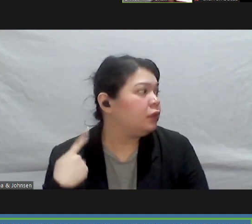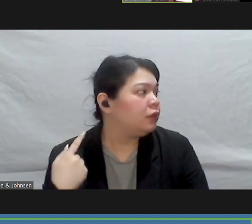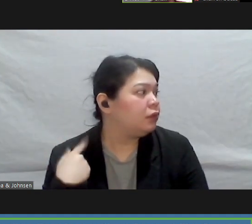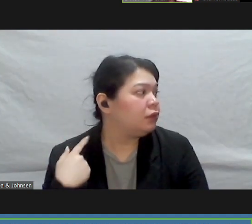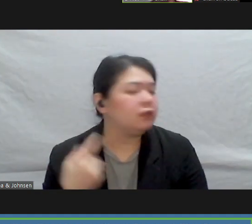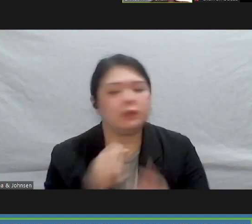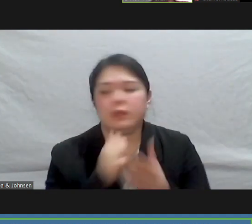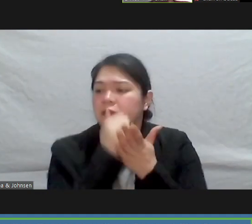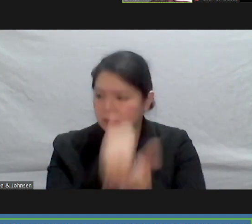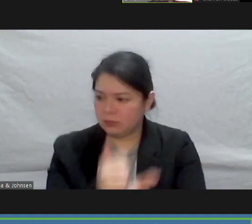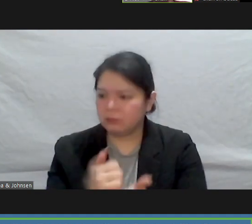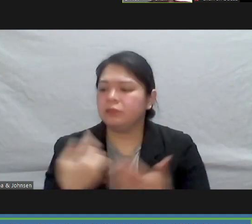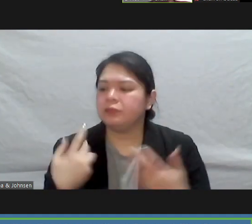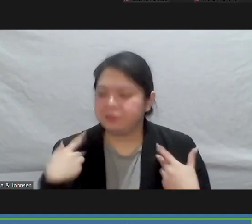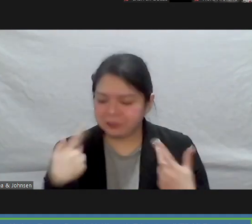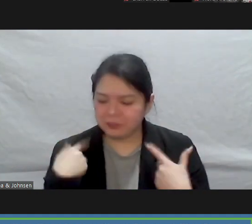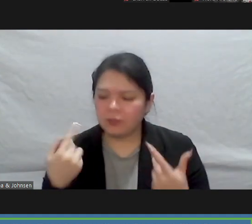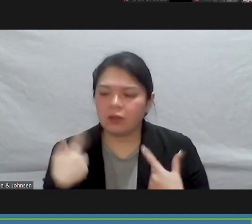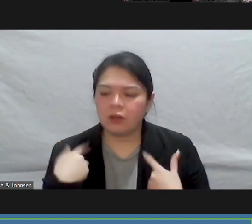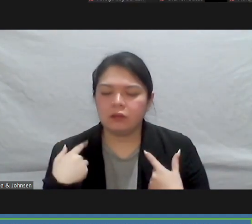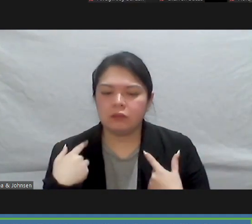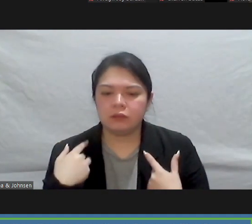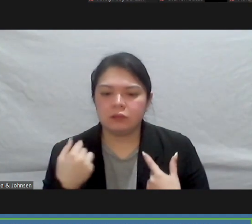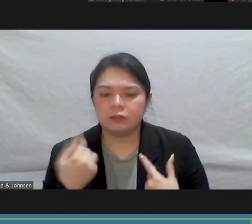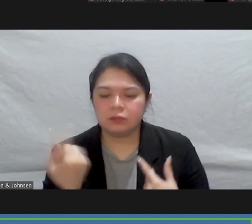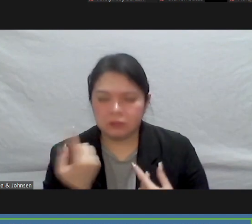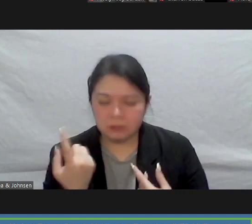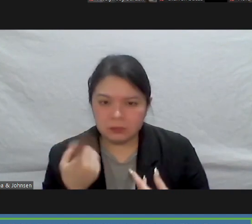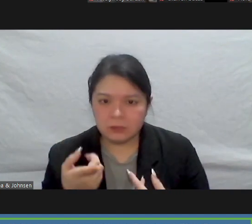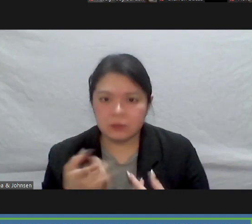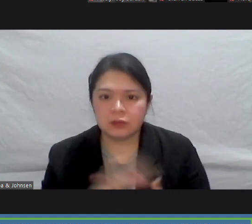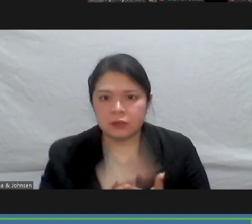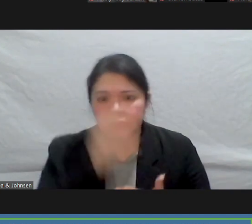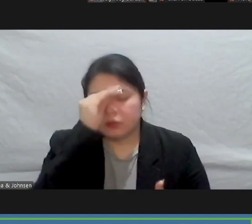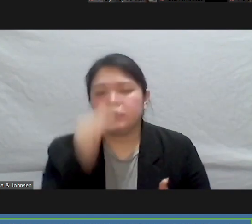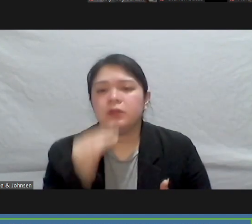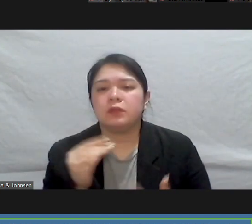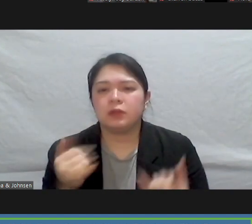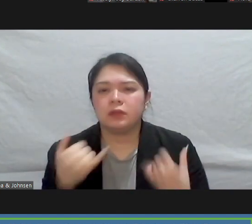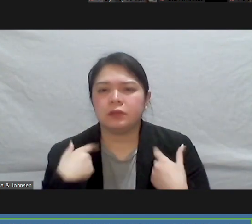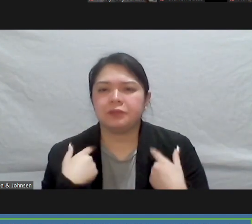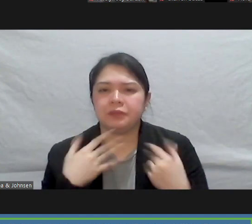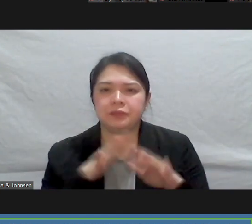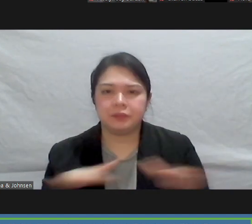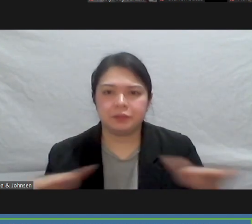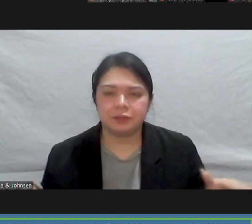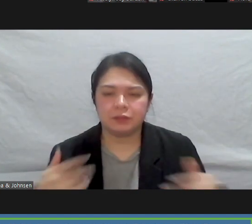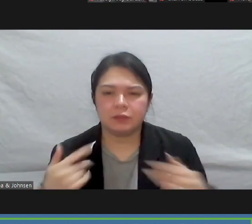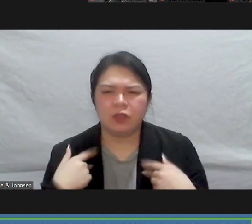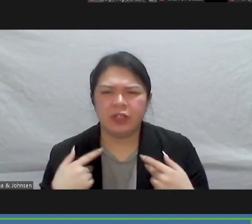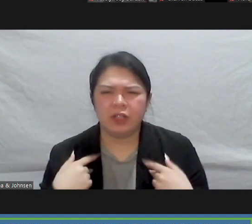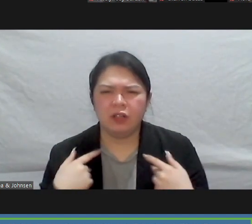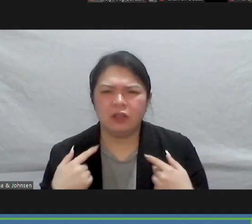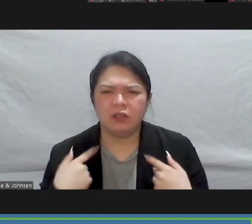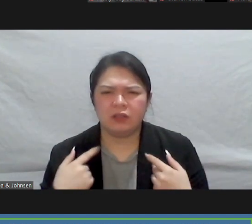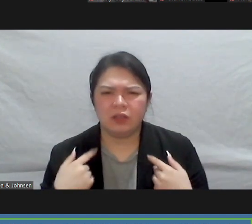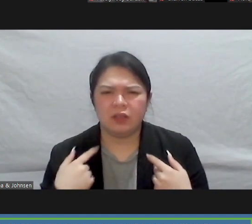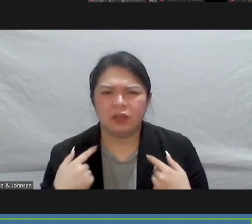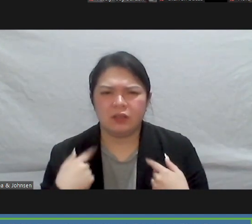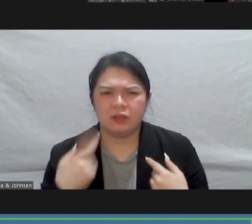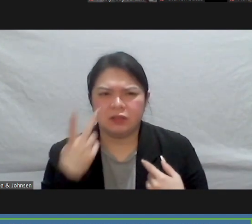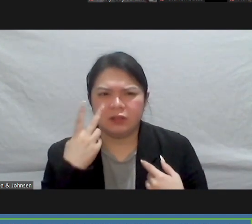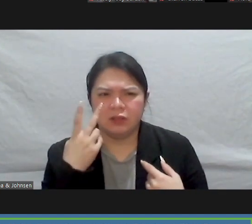nakakatulong talaga, no? Hindi lang sa pagpapabuti ng learning outcomes ng mga bata, no? Kundi sa pagkakamit ng